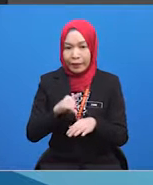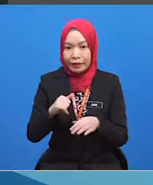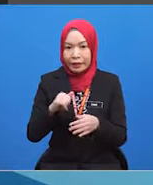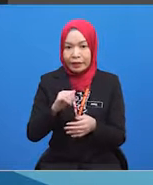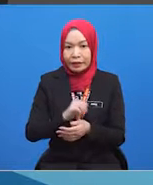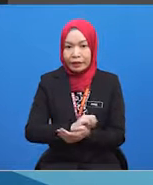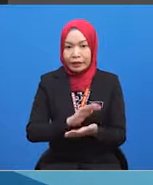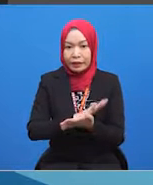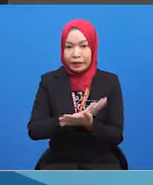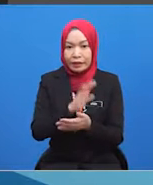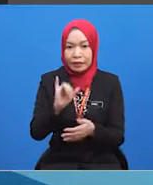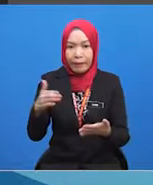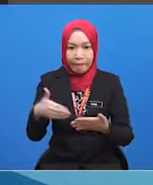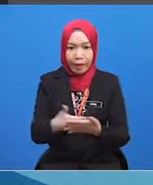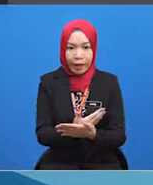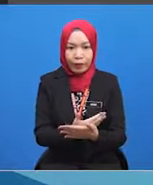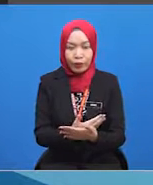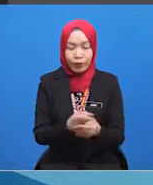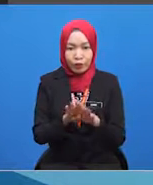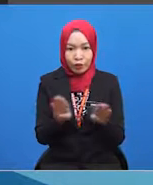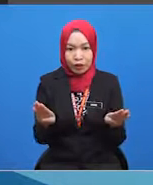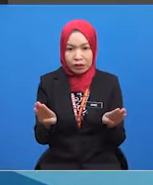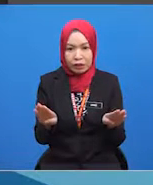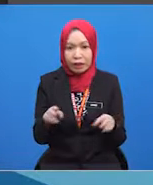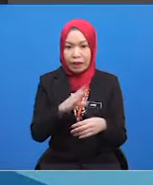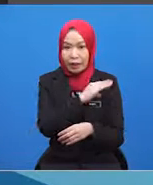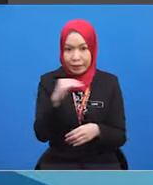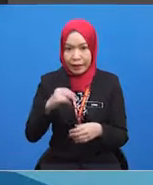Maka, hasilnya adalah seperti berikut.